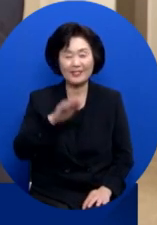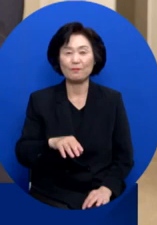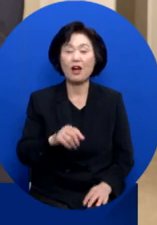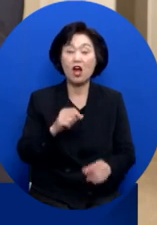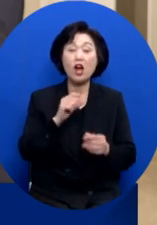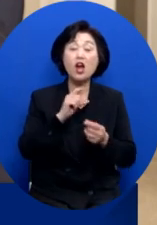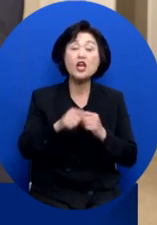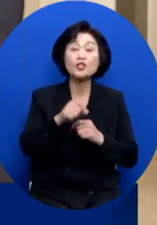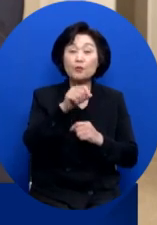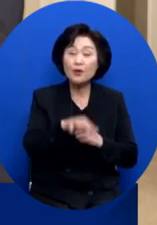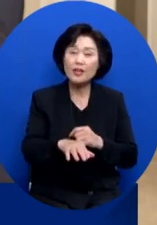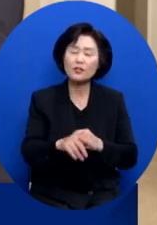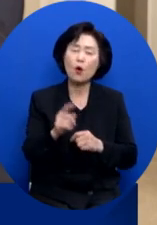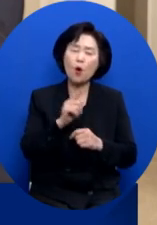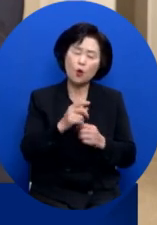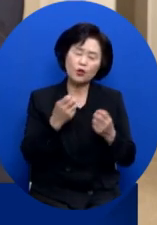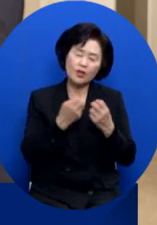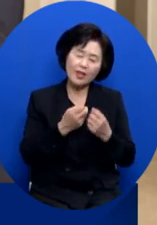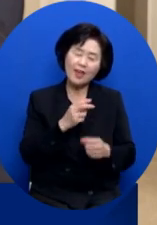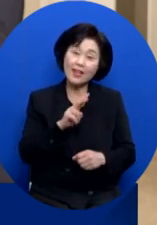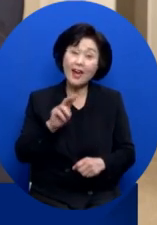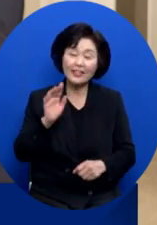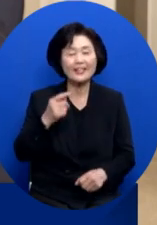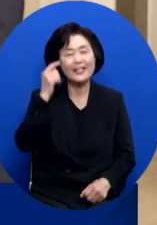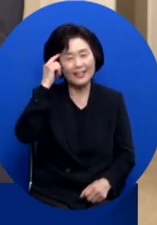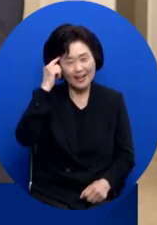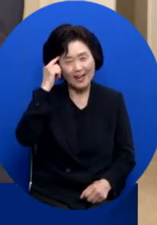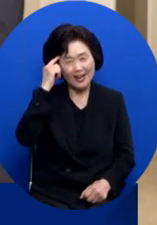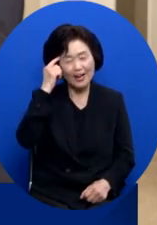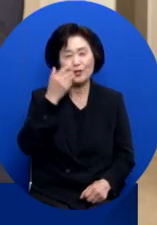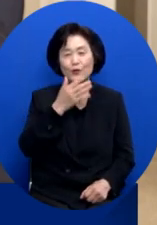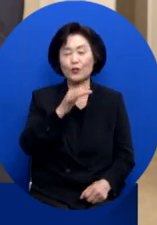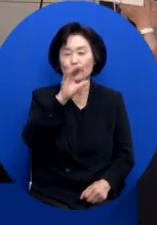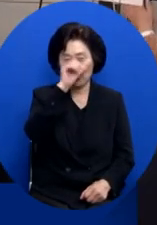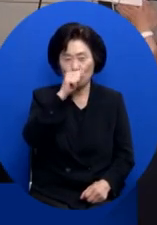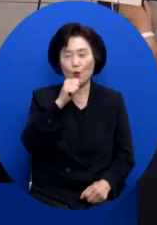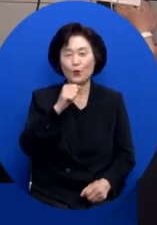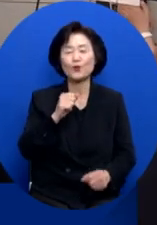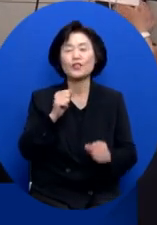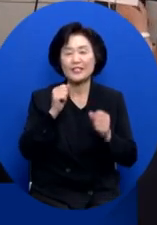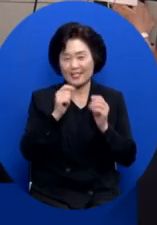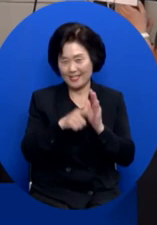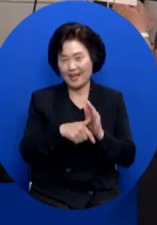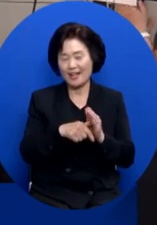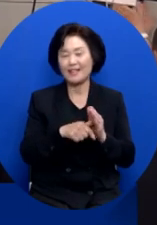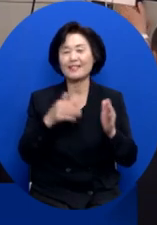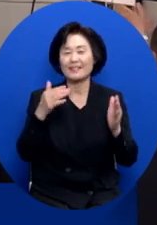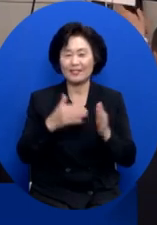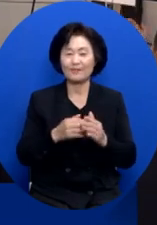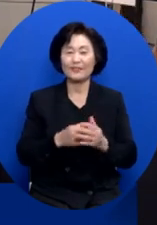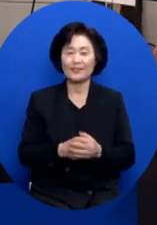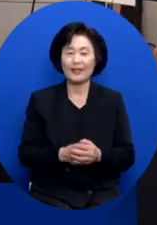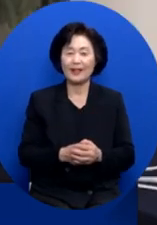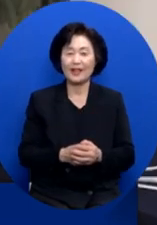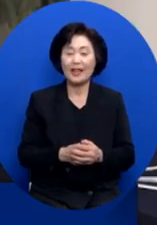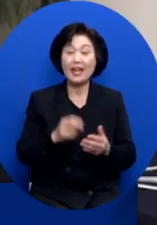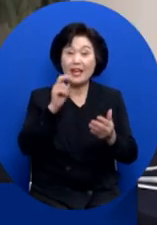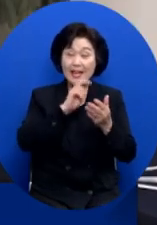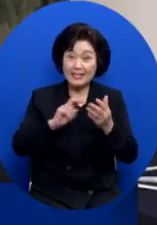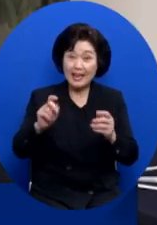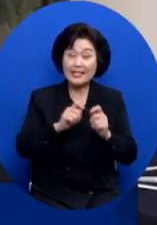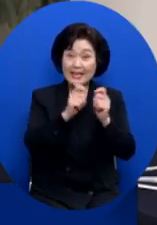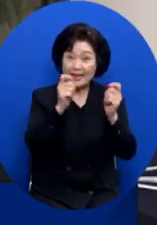있어서 어떻게 적용을 할 것인가 이런 것을 생각해 볼 수 있는 좋은 시간이었던 것 같고요. 차원장팀 함께 하시는 분들이 모두